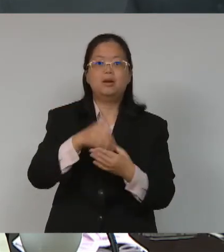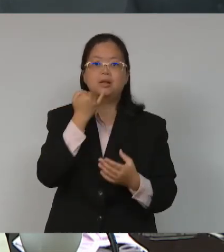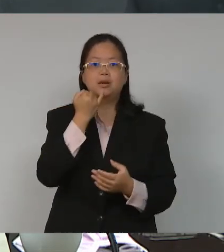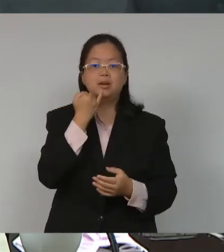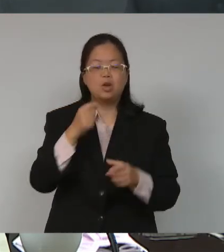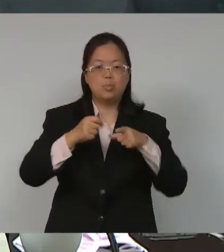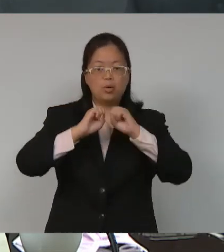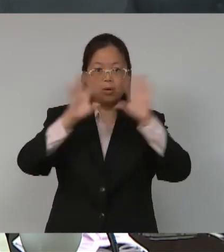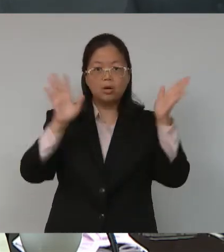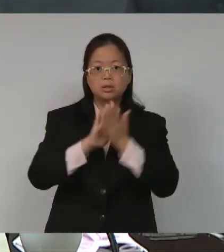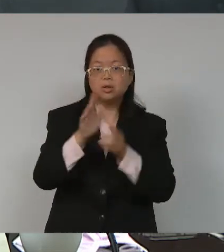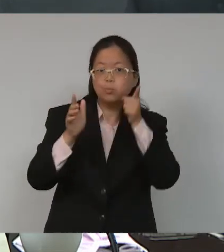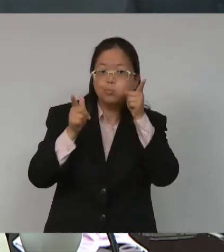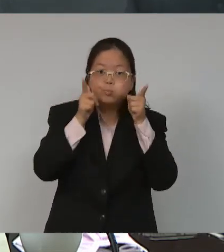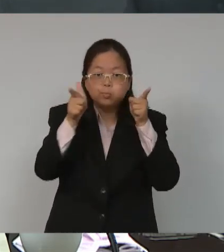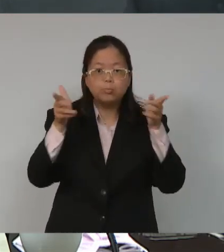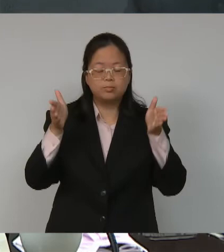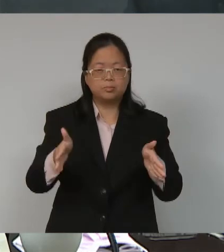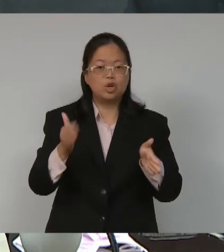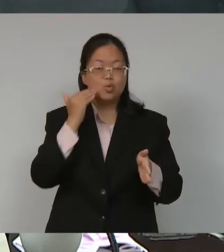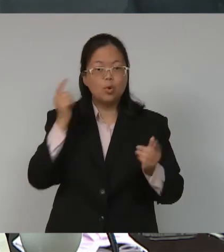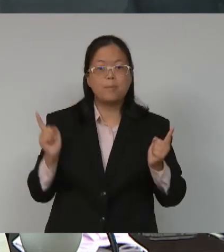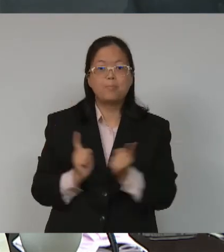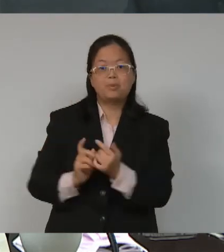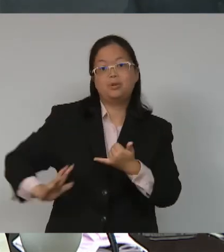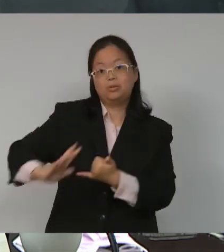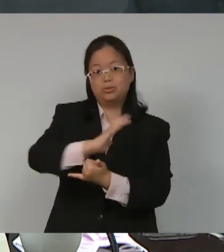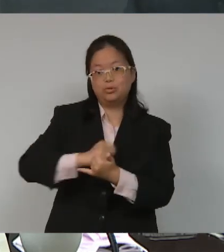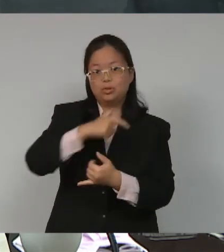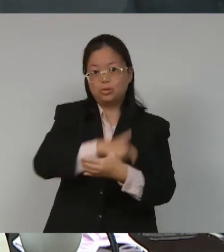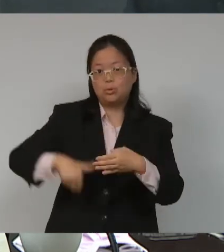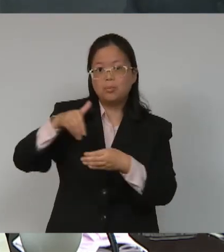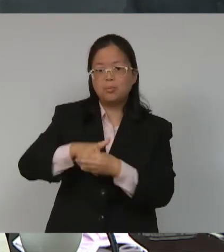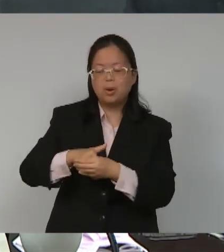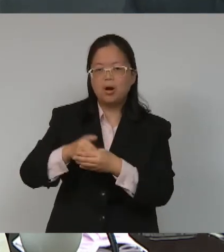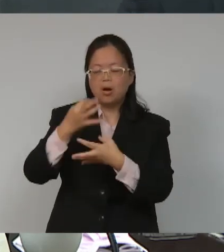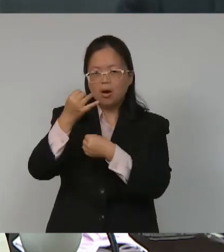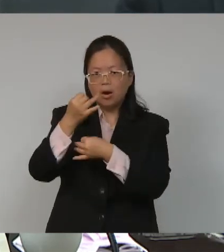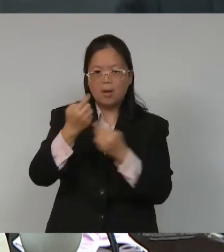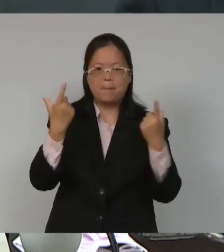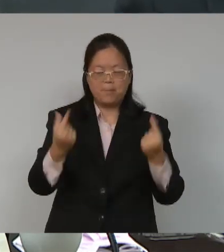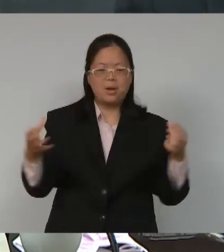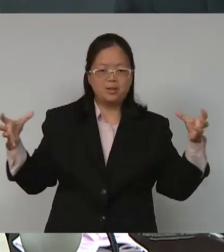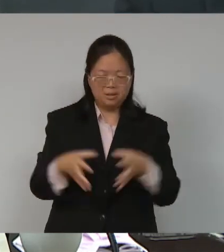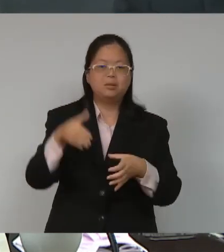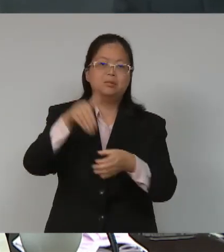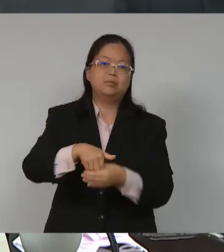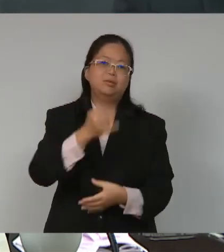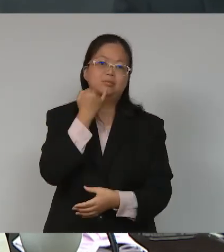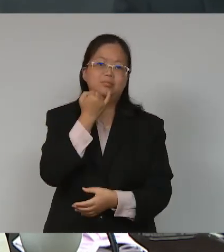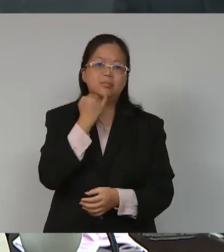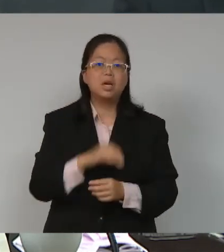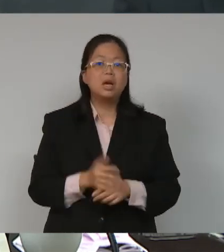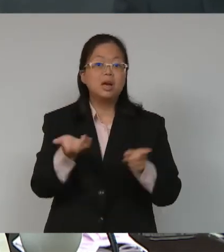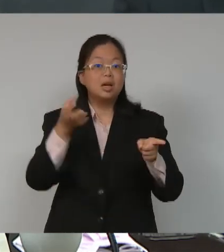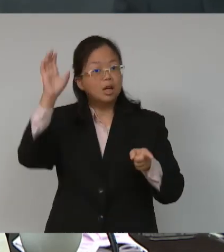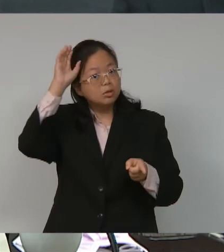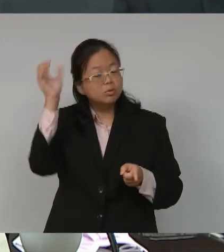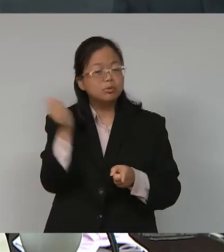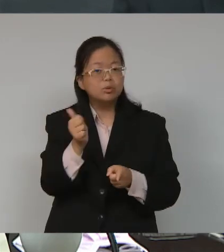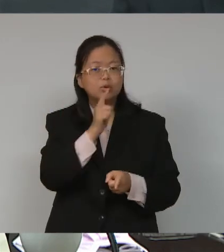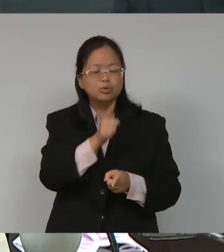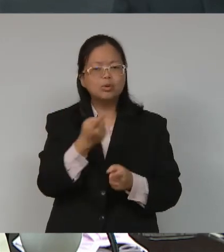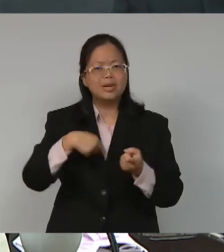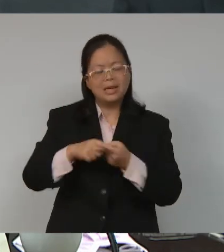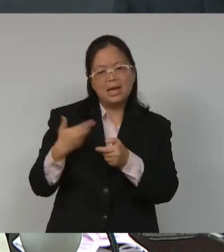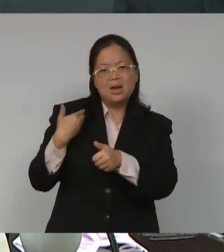果有全国性选举的话，就应该合并举行。好，那刚刚苏彦图研究员有提到说啊，那我们其实应该给公投多一点时